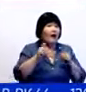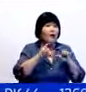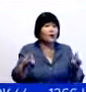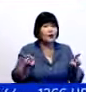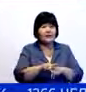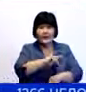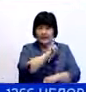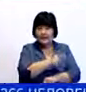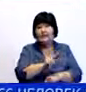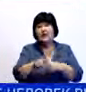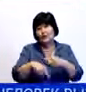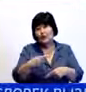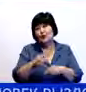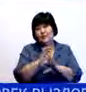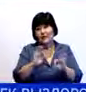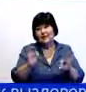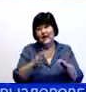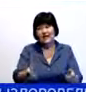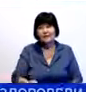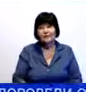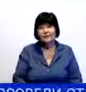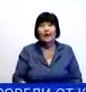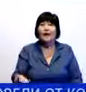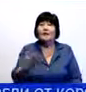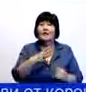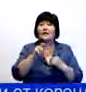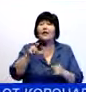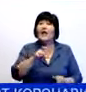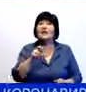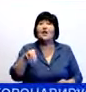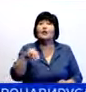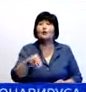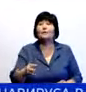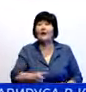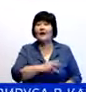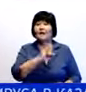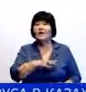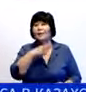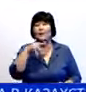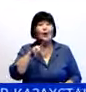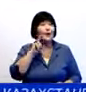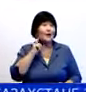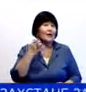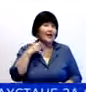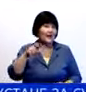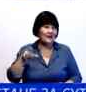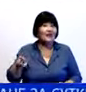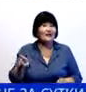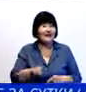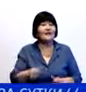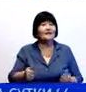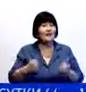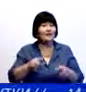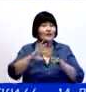признана сильнейшей? В следующем материале. Наша землячка Элизабет Турсунбаева вдохновила немало юных казалардинцев на занятия